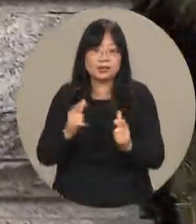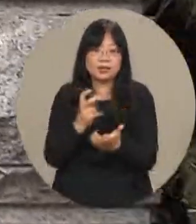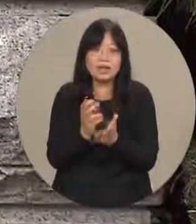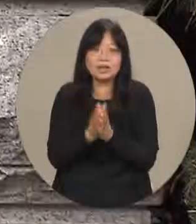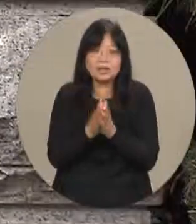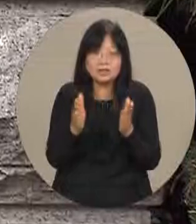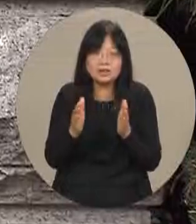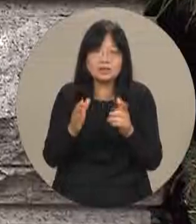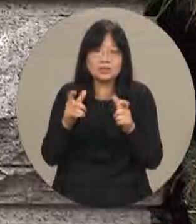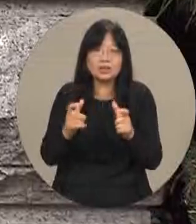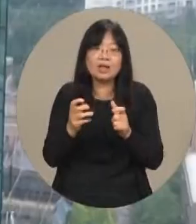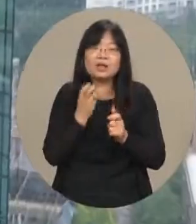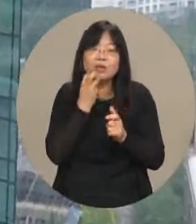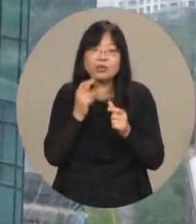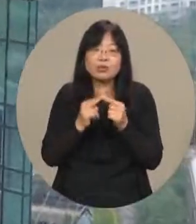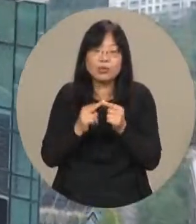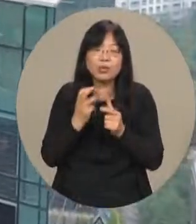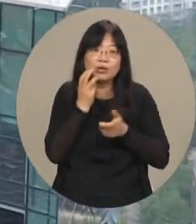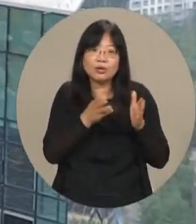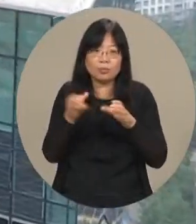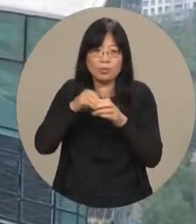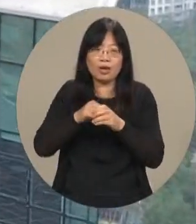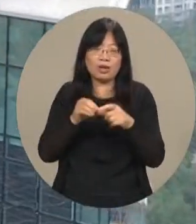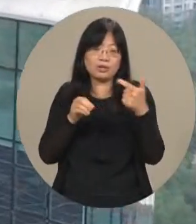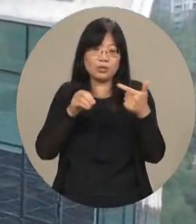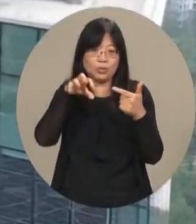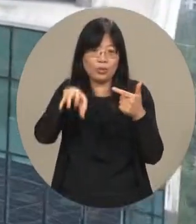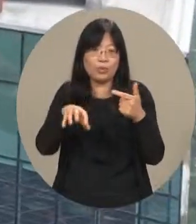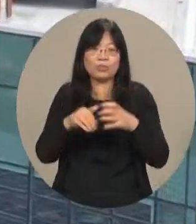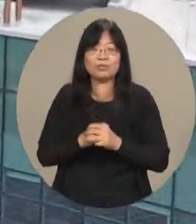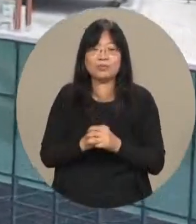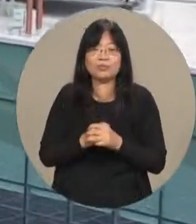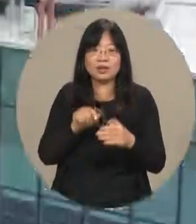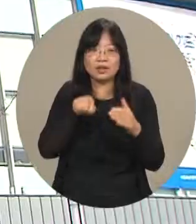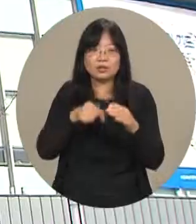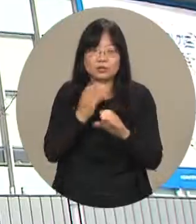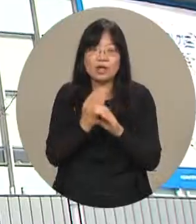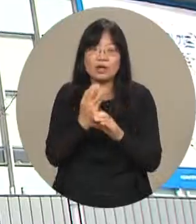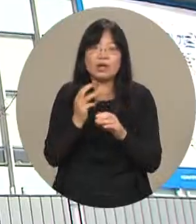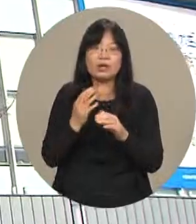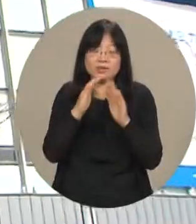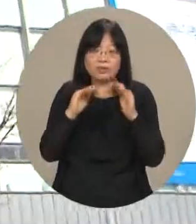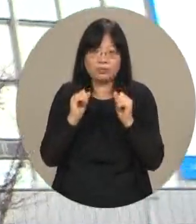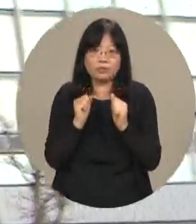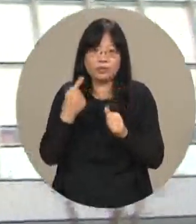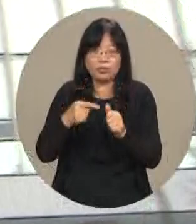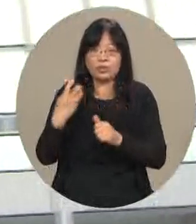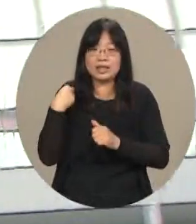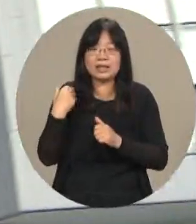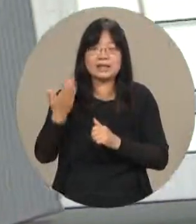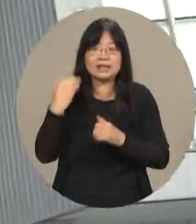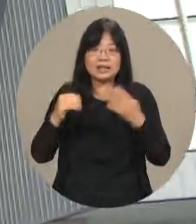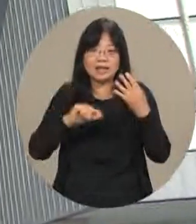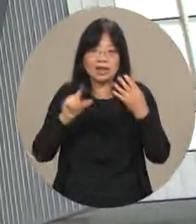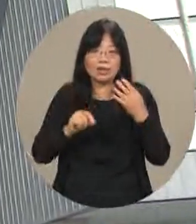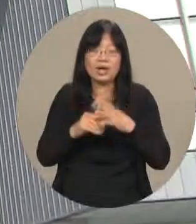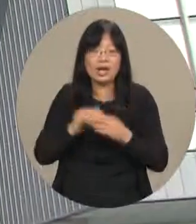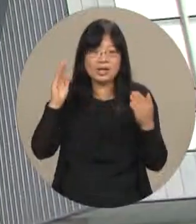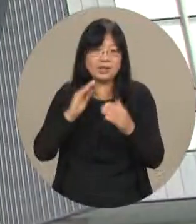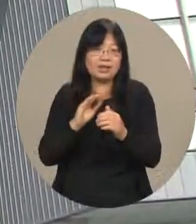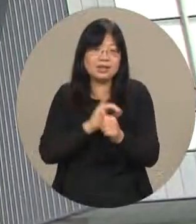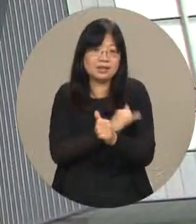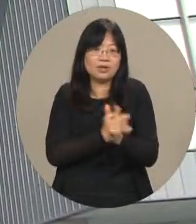시행되고 있는 시도는 서울과 경기를 포함해 모두 6곳이 가운데 전북교육청은 지난 4월 학생